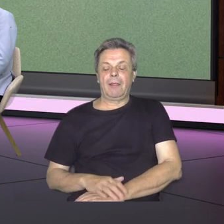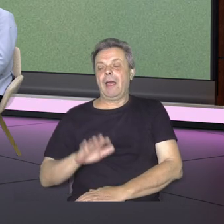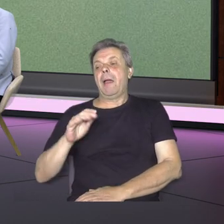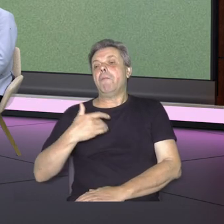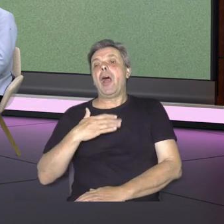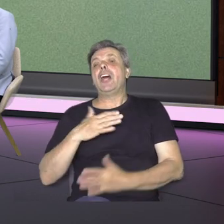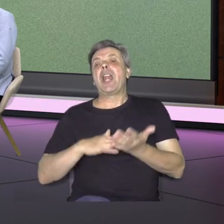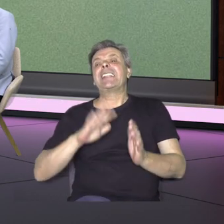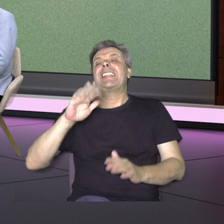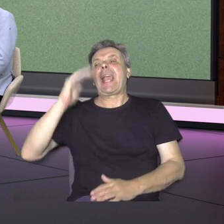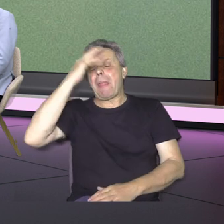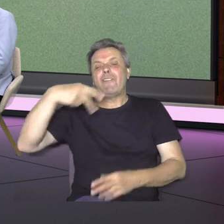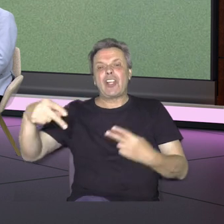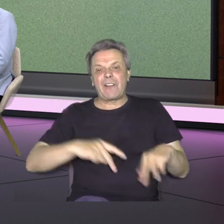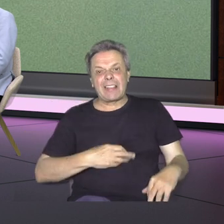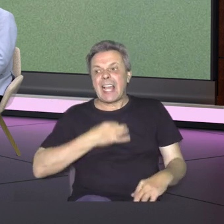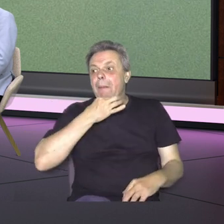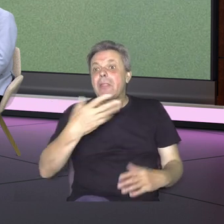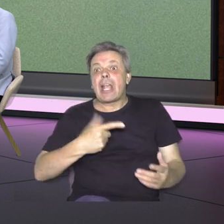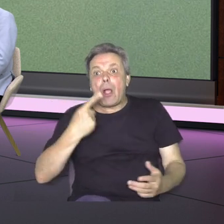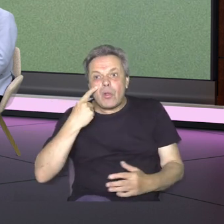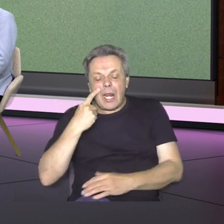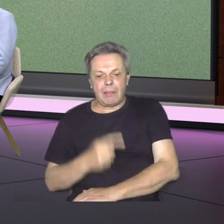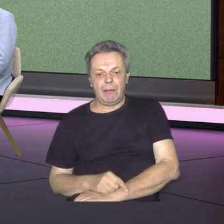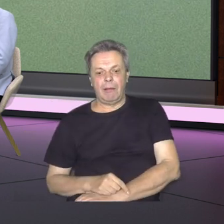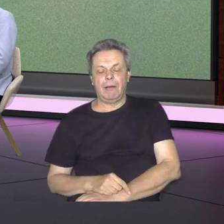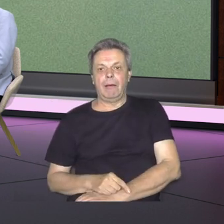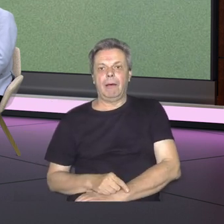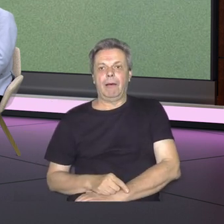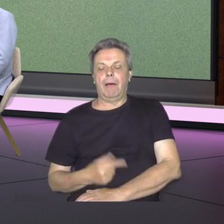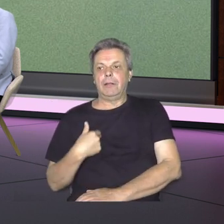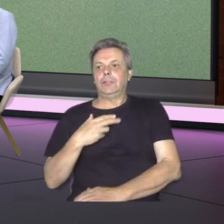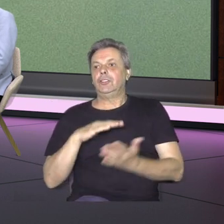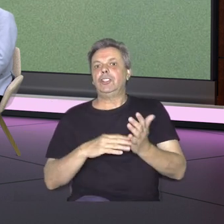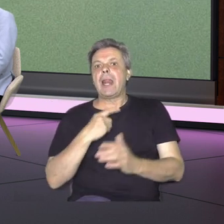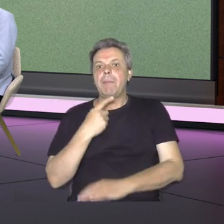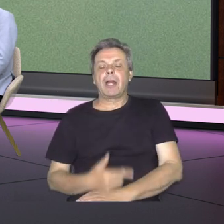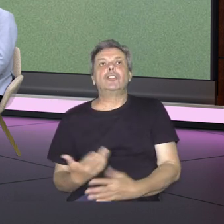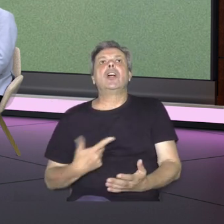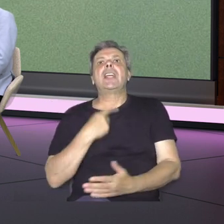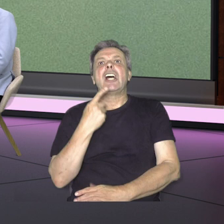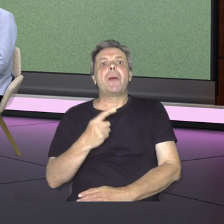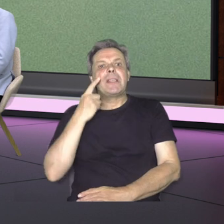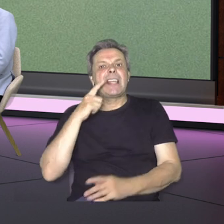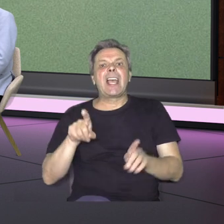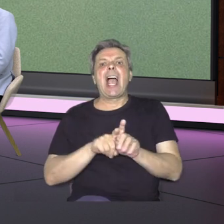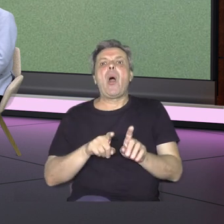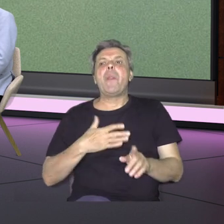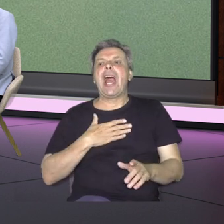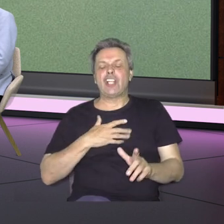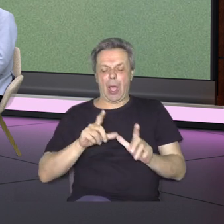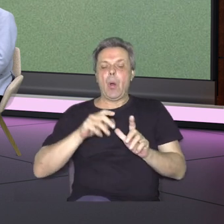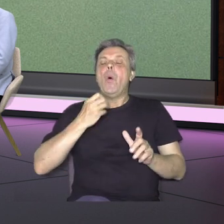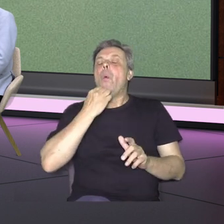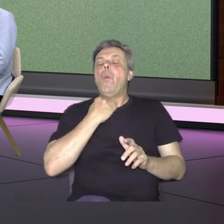tek se navečer vratila i ja pitam kako izgleda. Kaže, a šta da ti kažem, izgleda kao naša